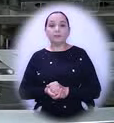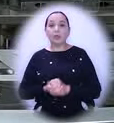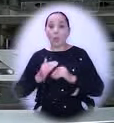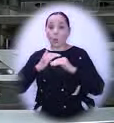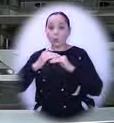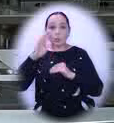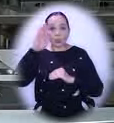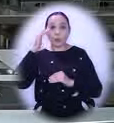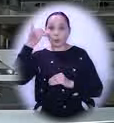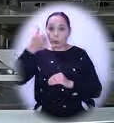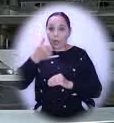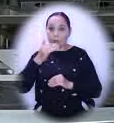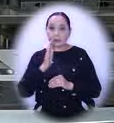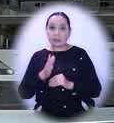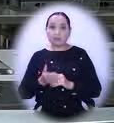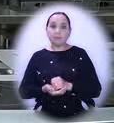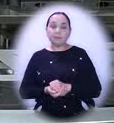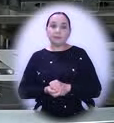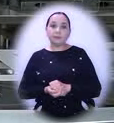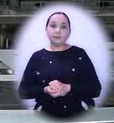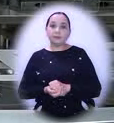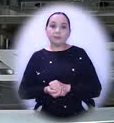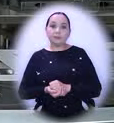Ustidan suv qo'yamiz.